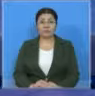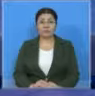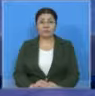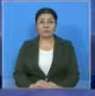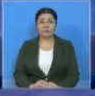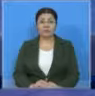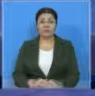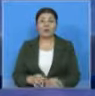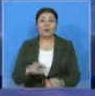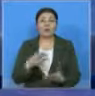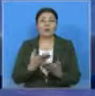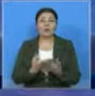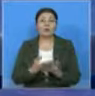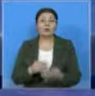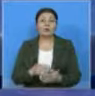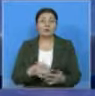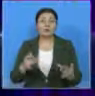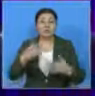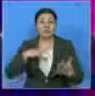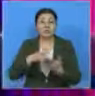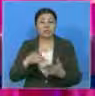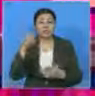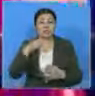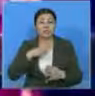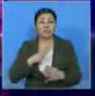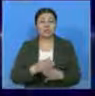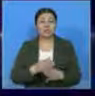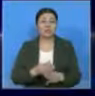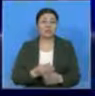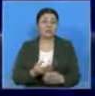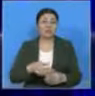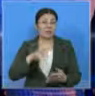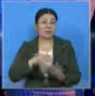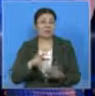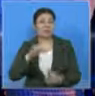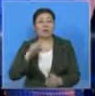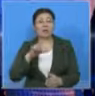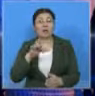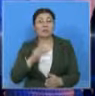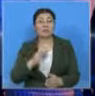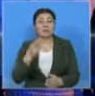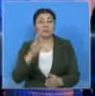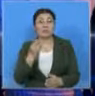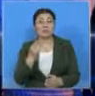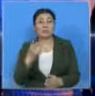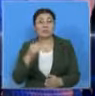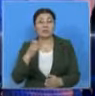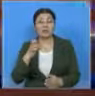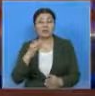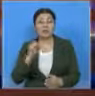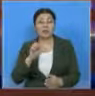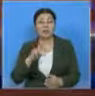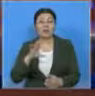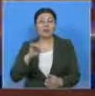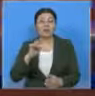В пятницу сцена перед Центром искусств погрузилась в сумерки. Именно темнота – главная декорация мюзикла «Цыганская серенада». Известная с